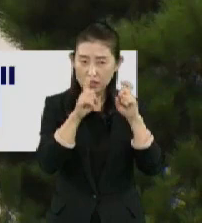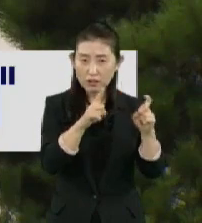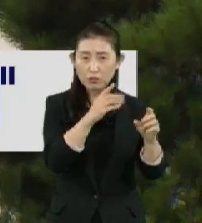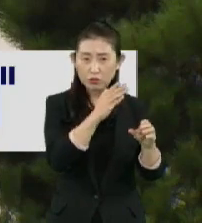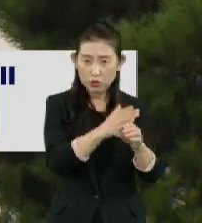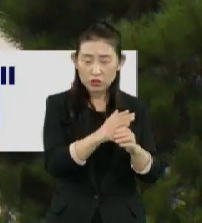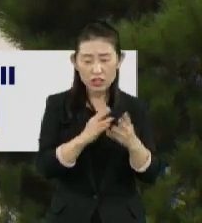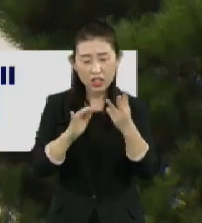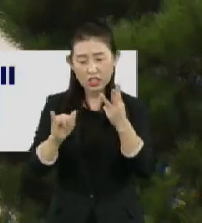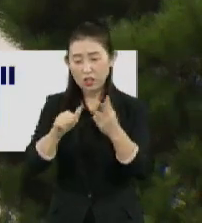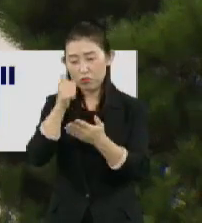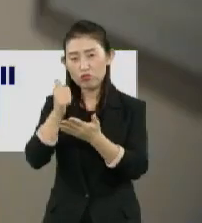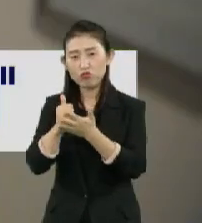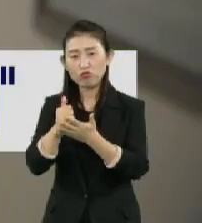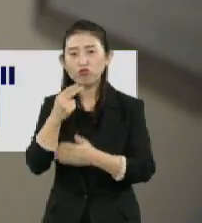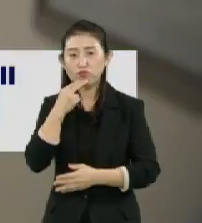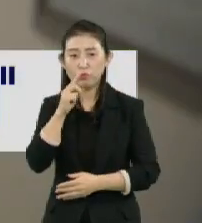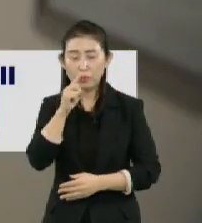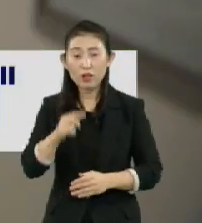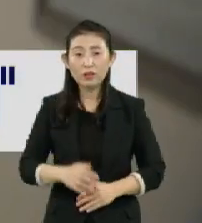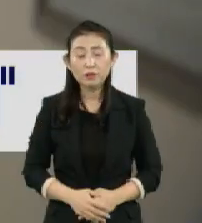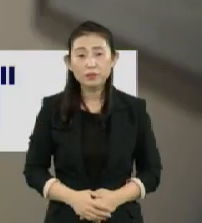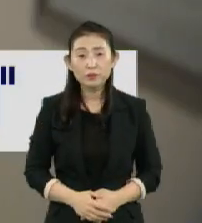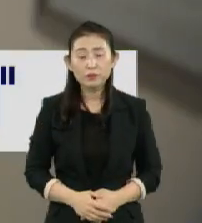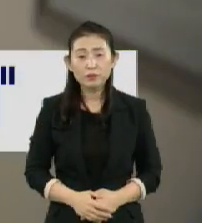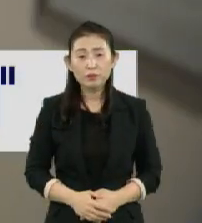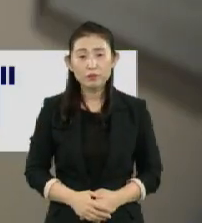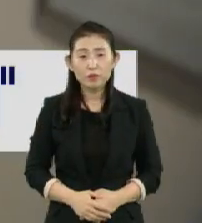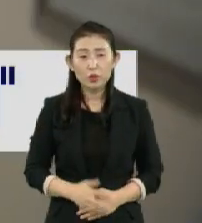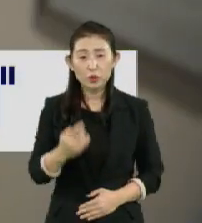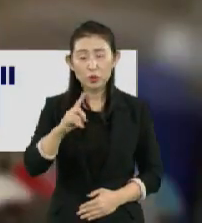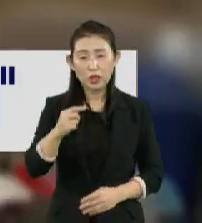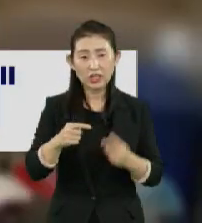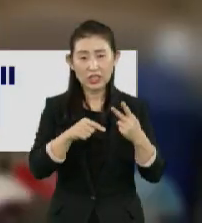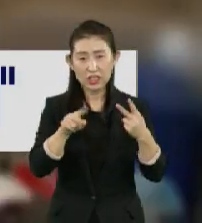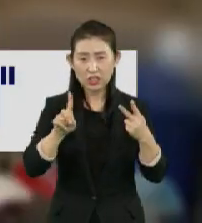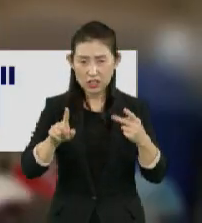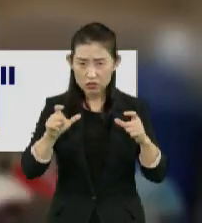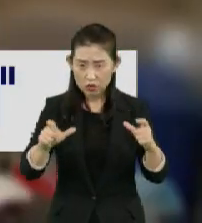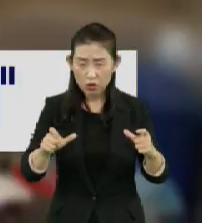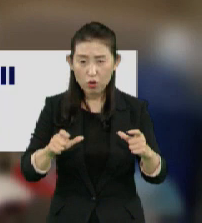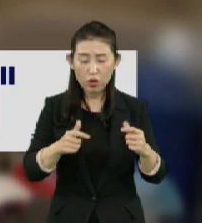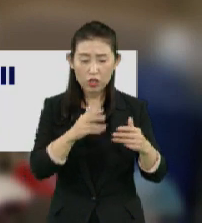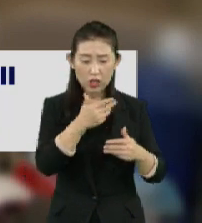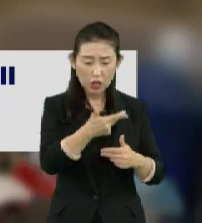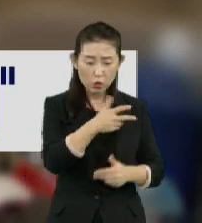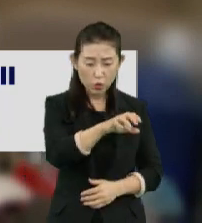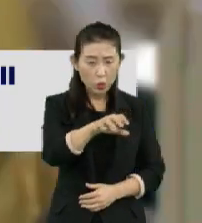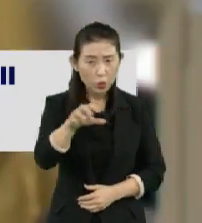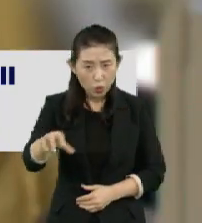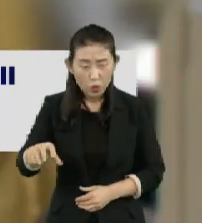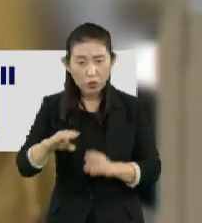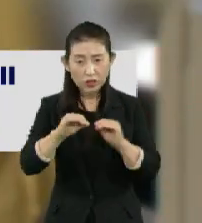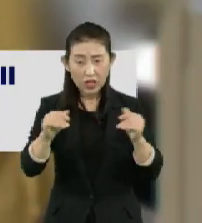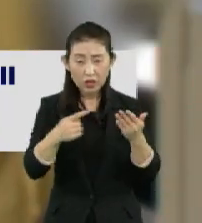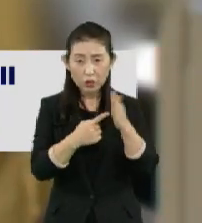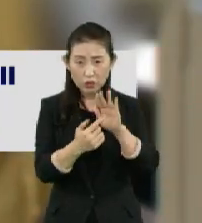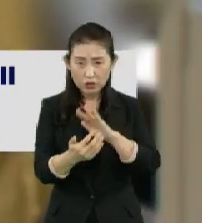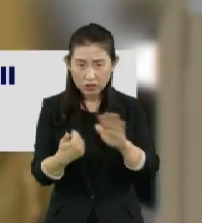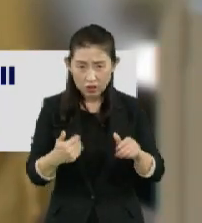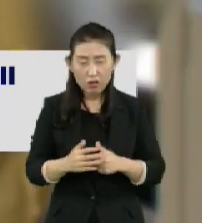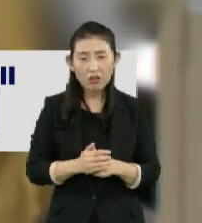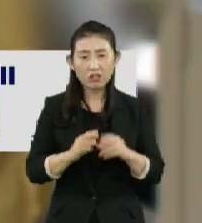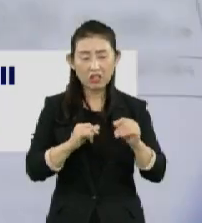발견하지 못했다고 밝혔습니다. 교육청 감사실은 도안 2-1지구 등 7개 개발지구 고시 전 해당